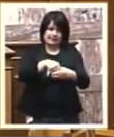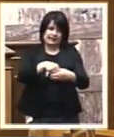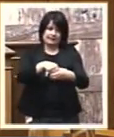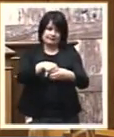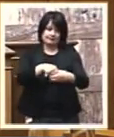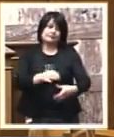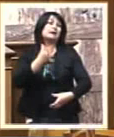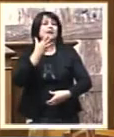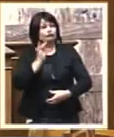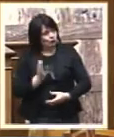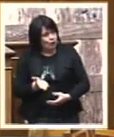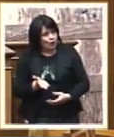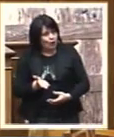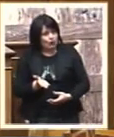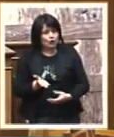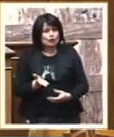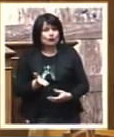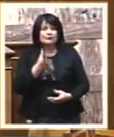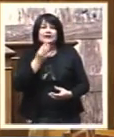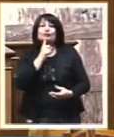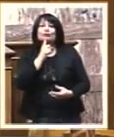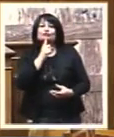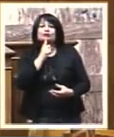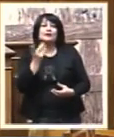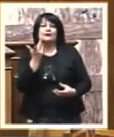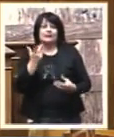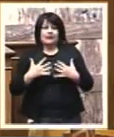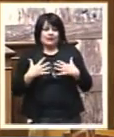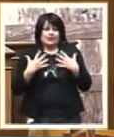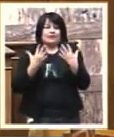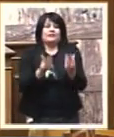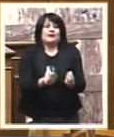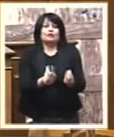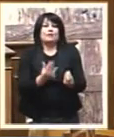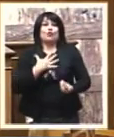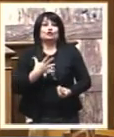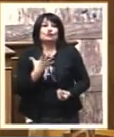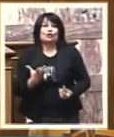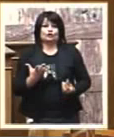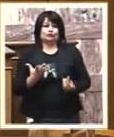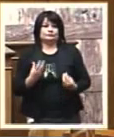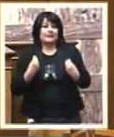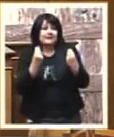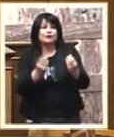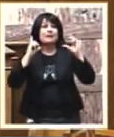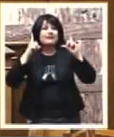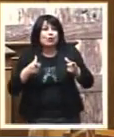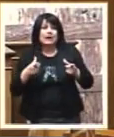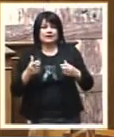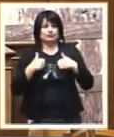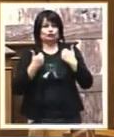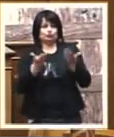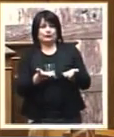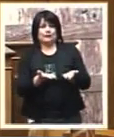και δίνουμε οξυγόνο, η κυβέρνησή μας δίνει οξυγόνο στην δημοκρατία,